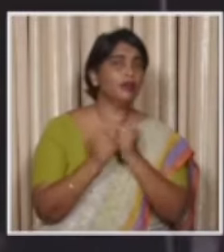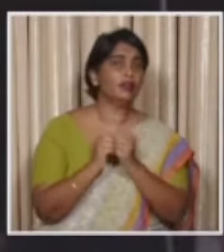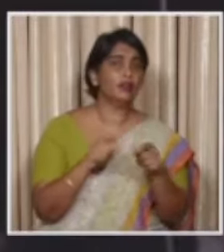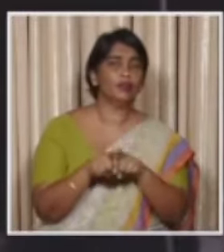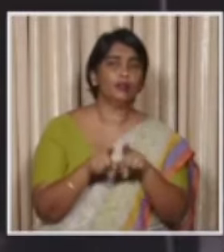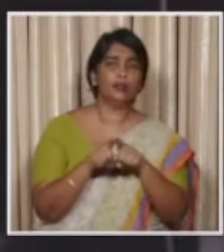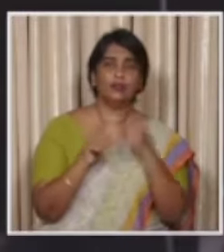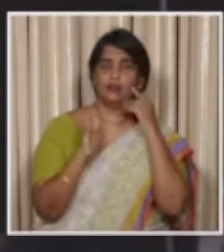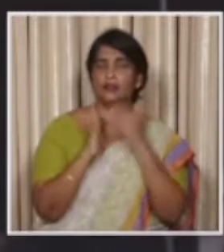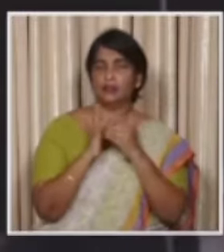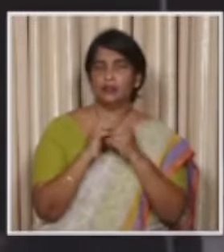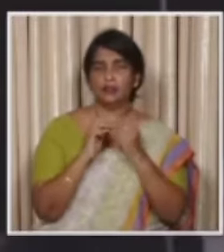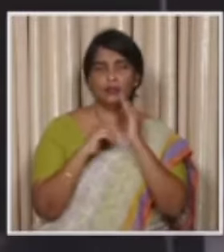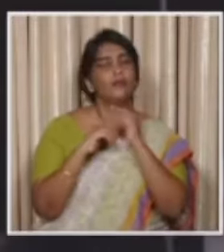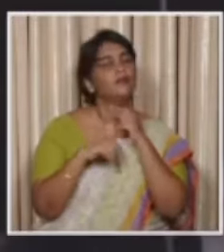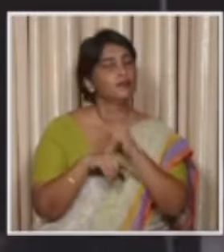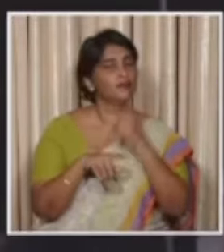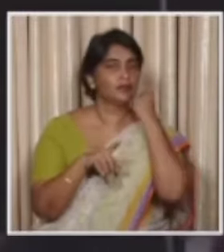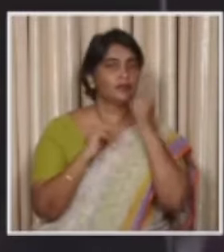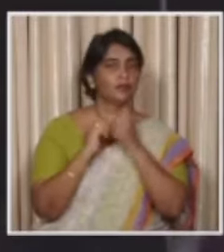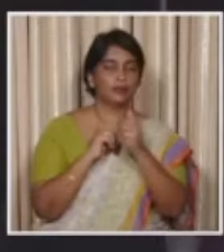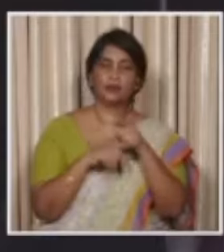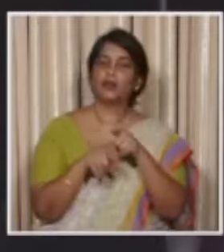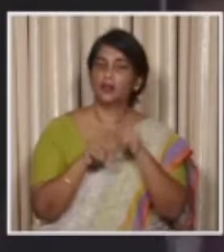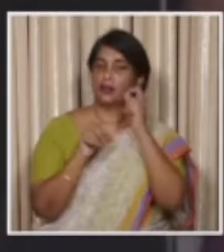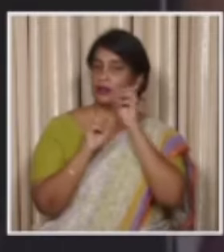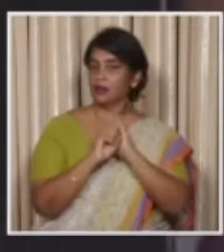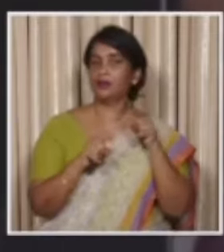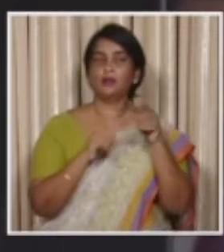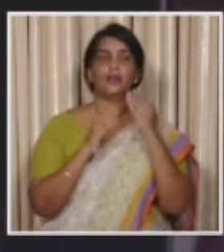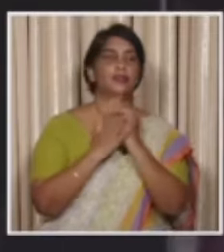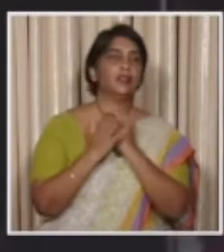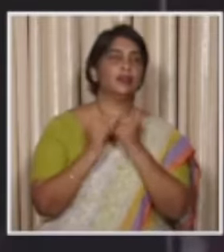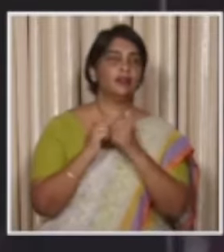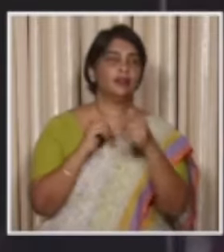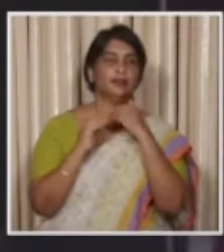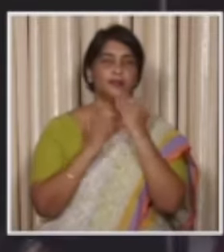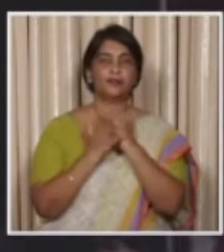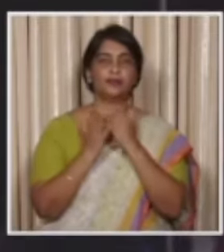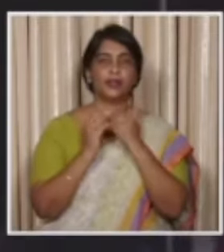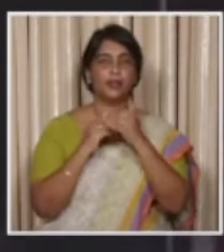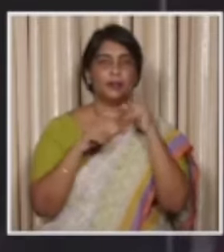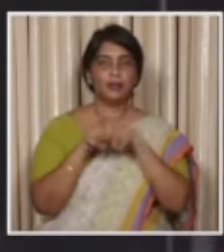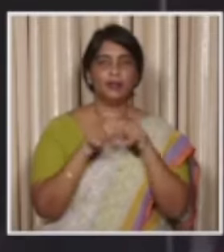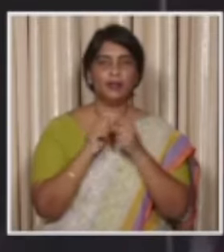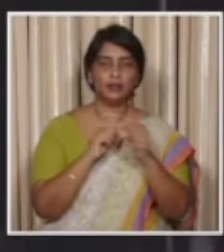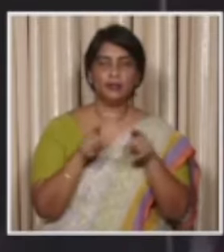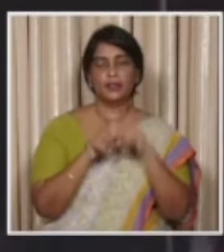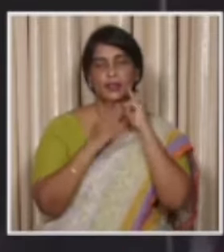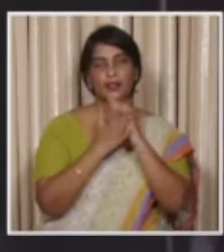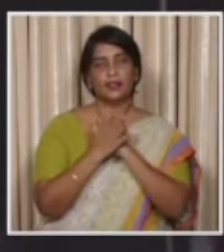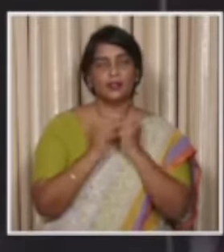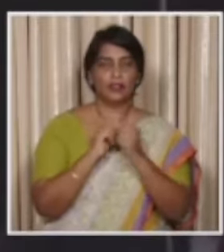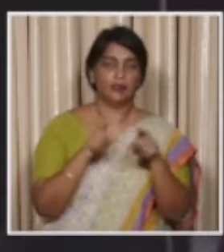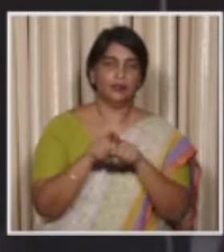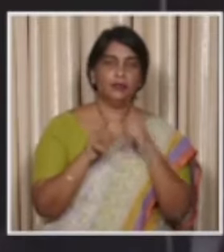දේශපාලන අධිකාරිය දැනුවත් කරන්න හැකියාවක් මේ ලැබීම පිළිබඳව මම සතුටු වෙනවා. ඒ වගේම ජනාධිපතිතුමාට මම පැහැදිලිවම කිව්වා